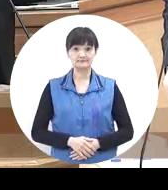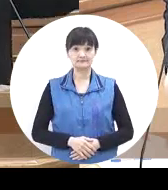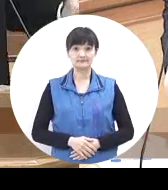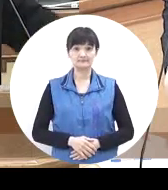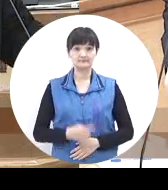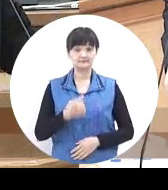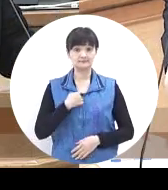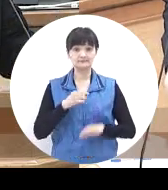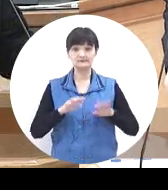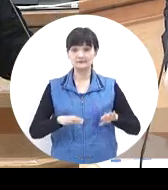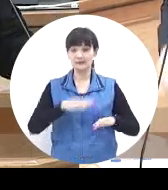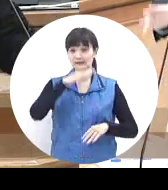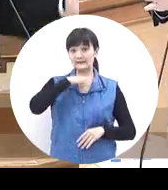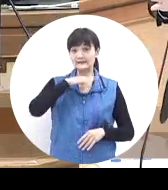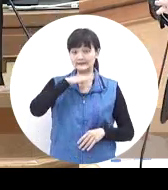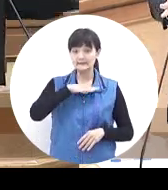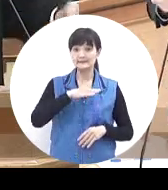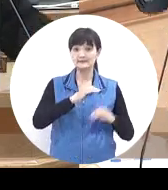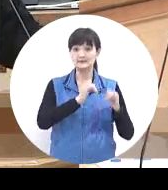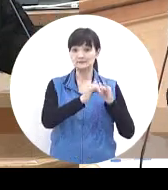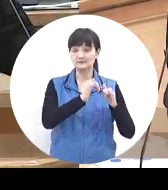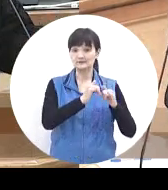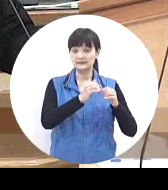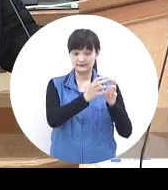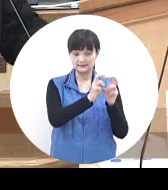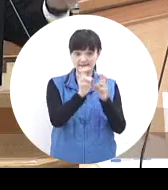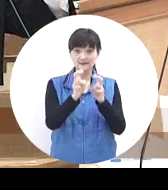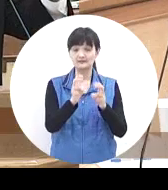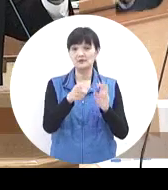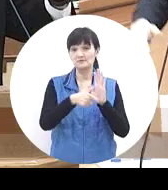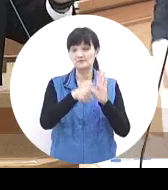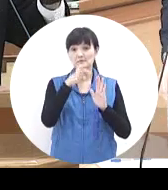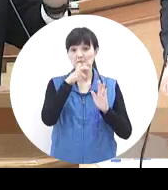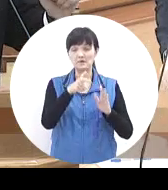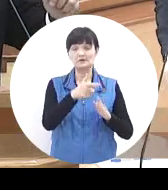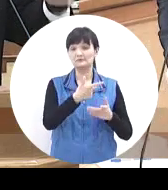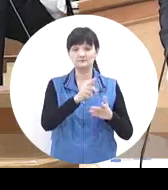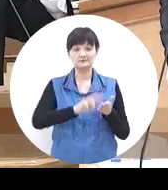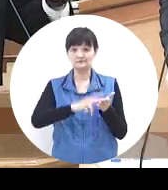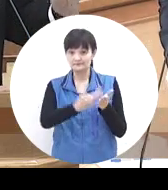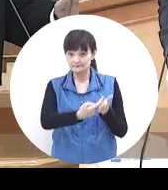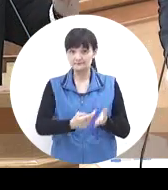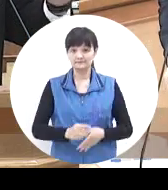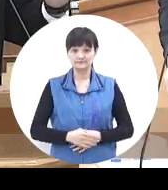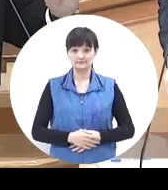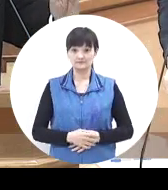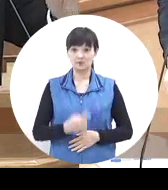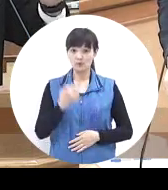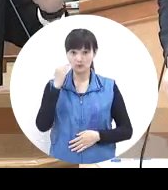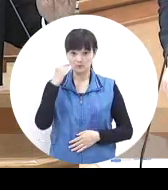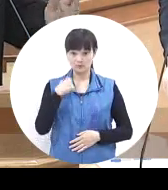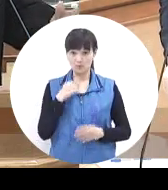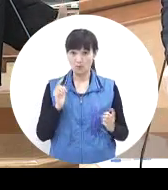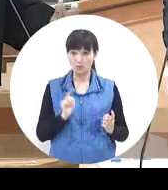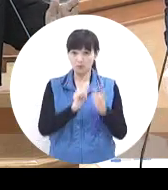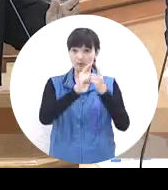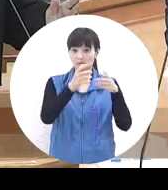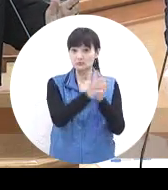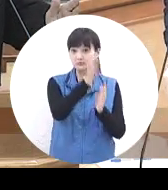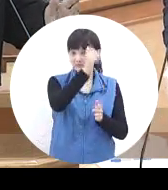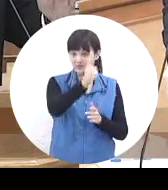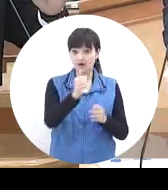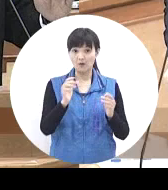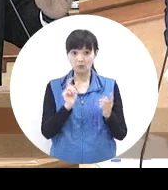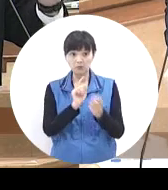在没有叫系民线的啦，我都叫系东线的啦哈。啊，现在系东线，我只要碰到部长，碰到王国才次